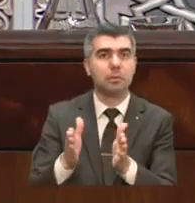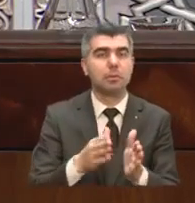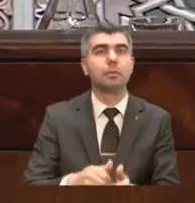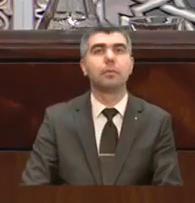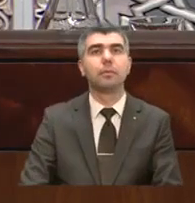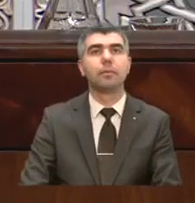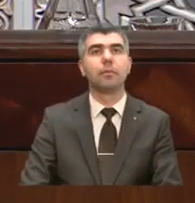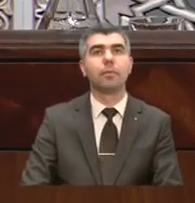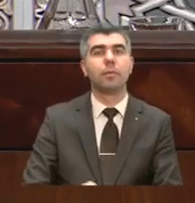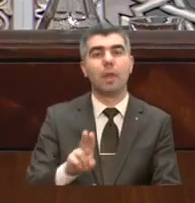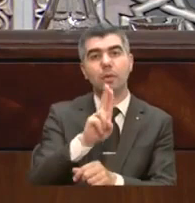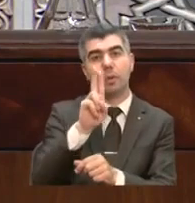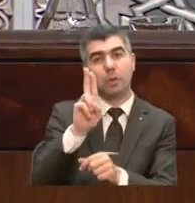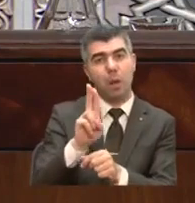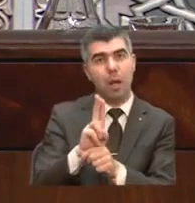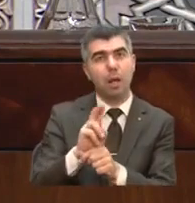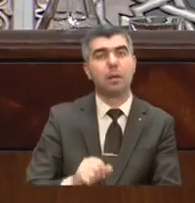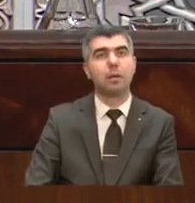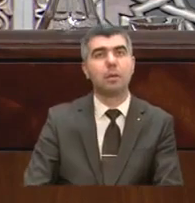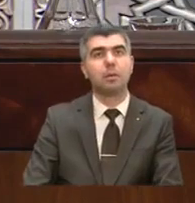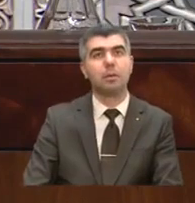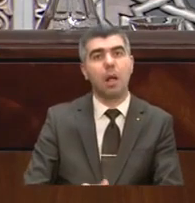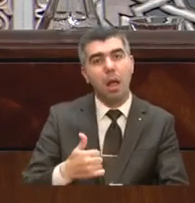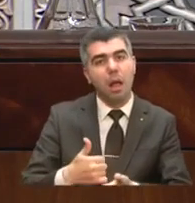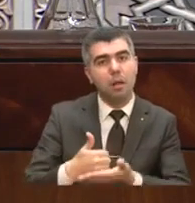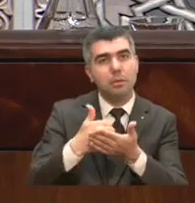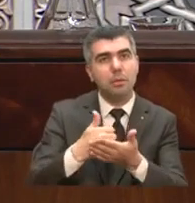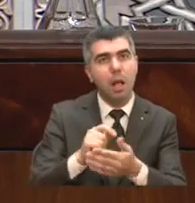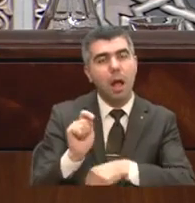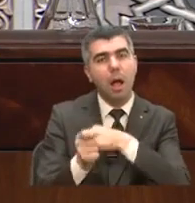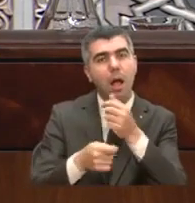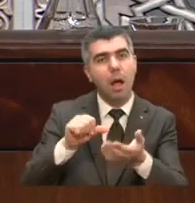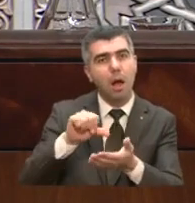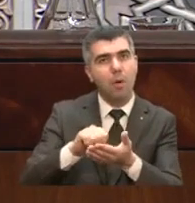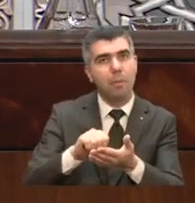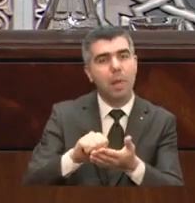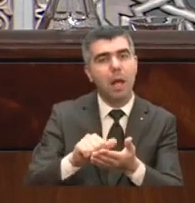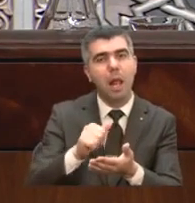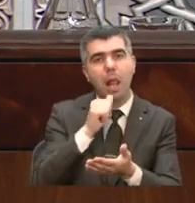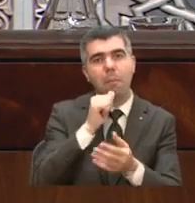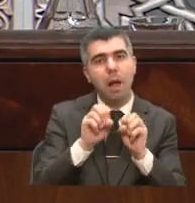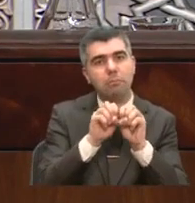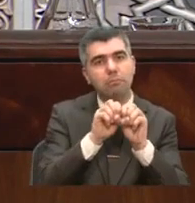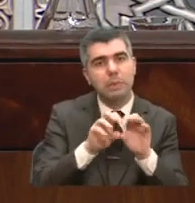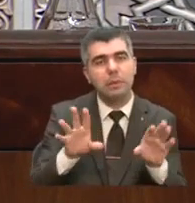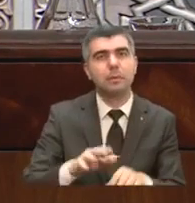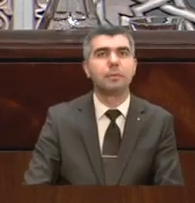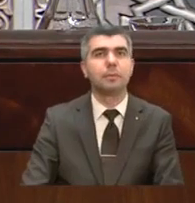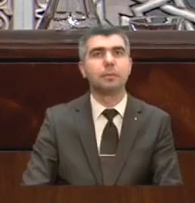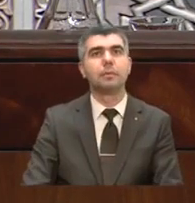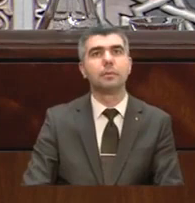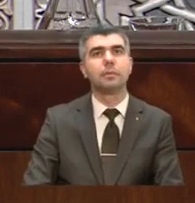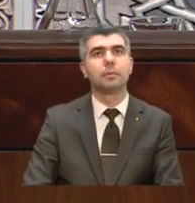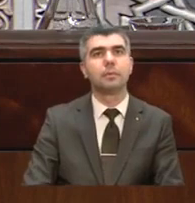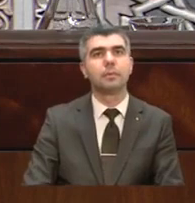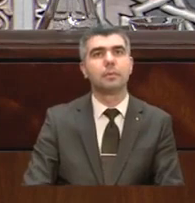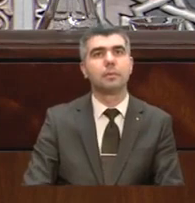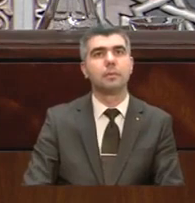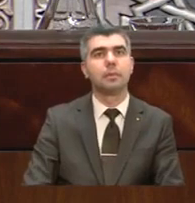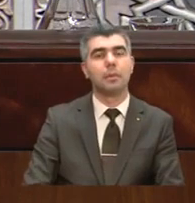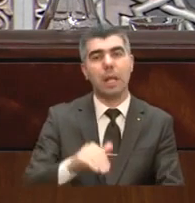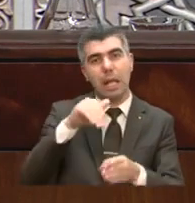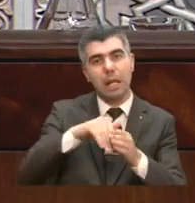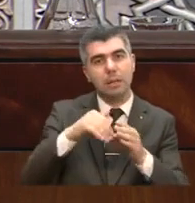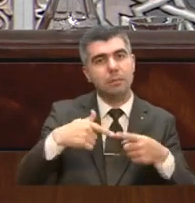الموالي حول عن تزويد العالم القروي بالماء الصالح للشرب، للسيدات والسادة النواب المحترمين من فريق